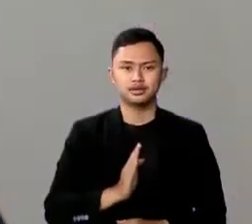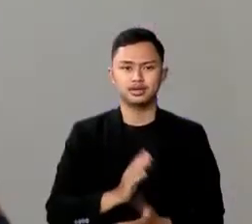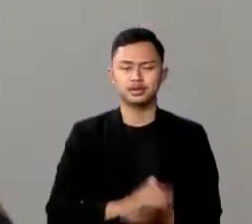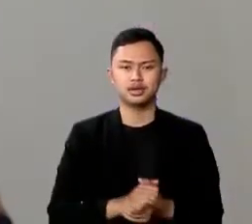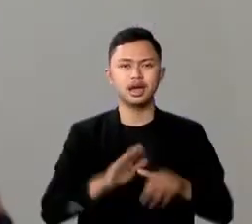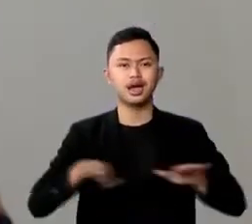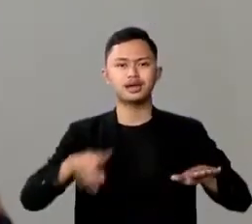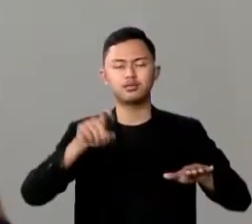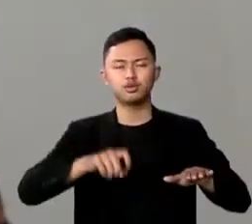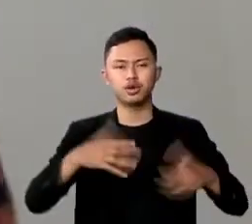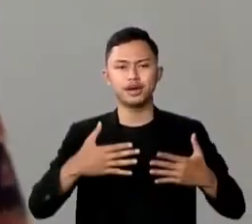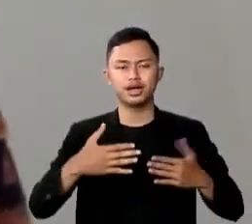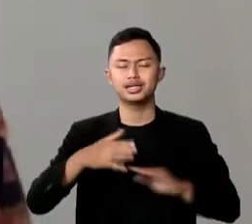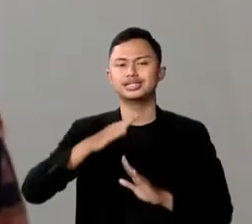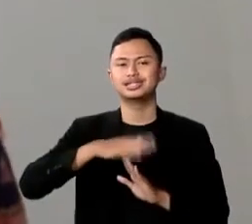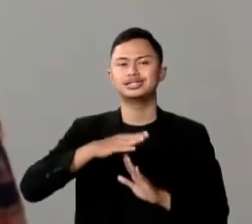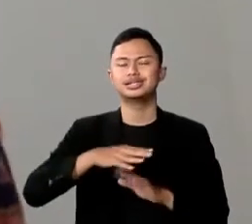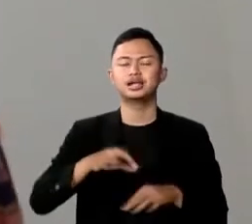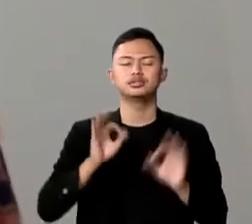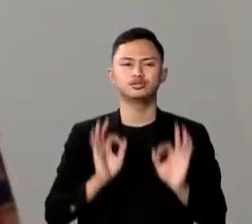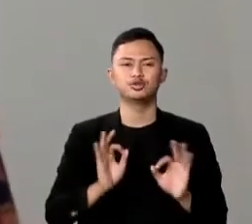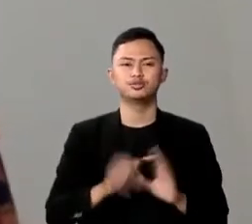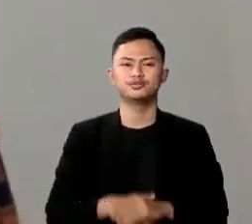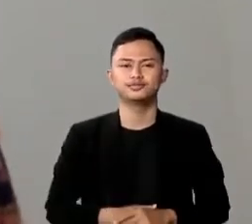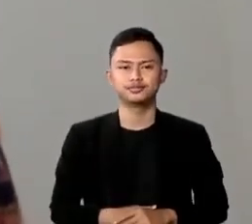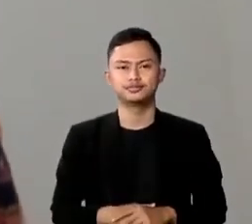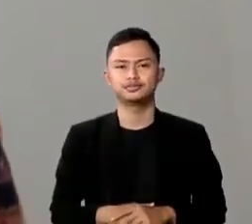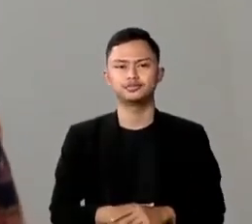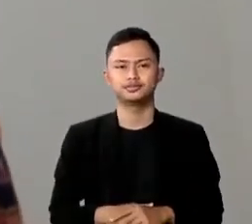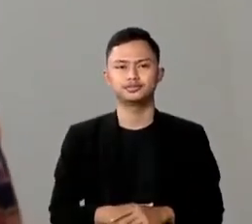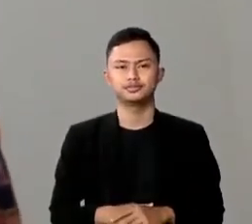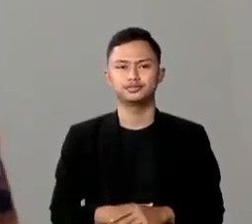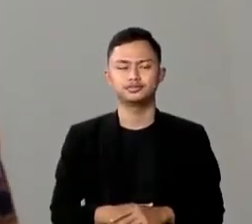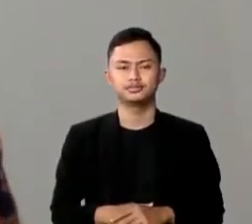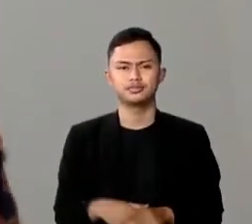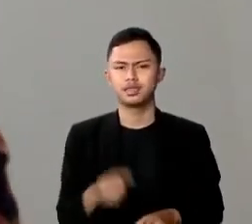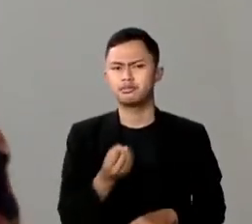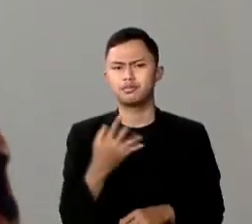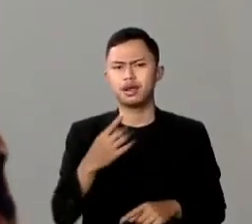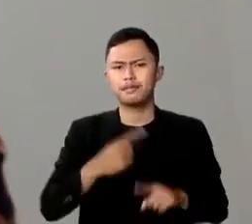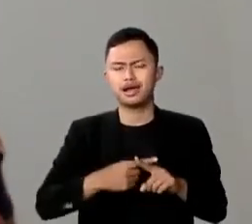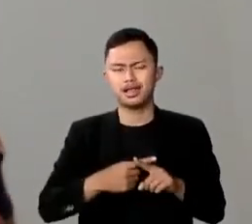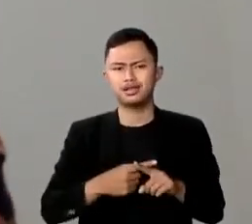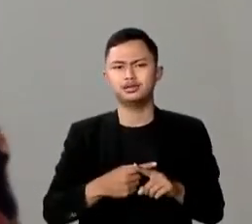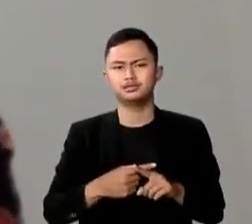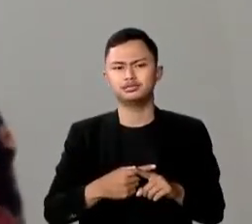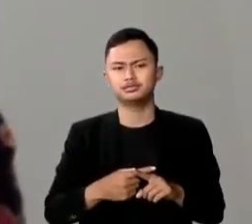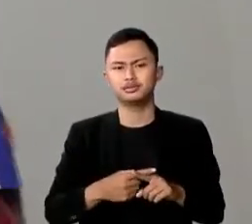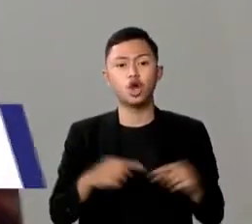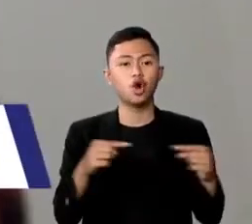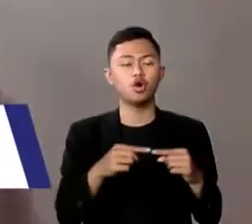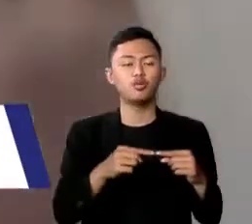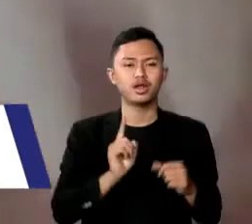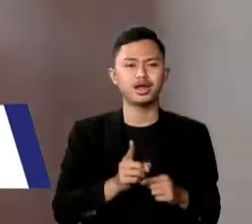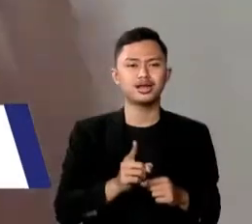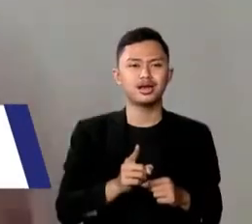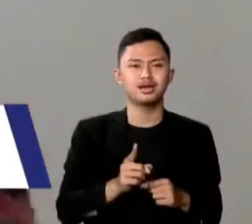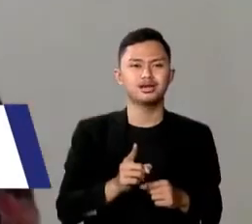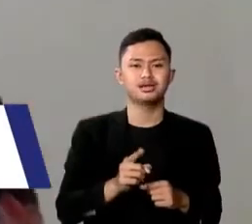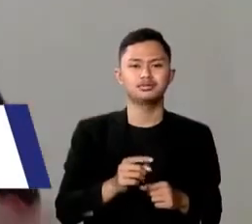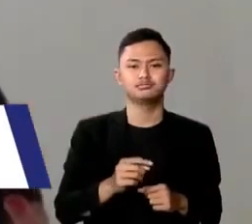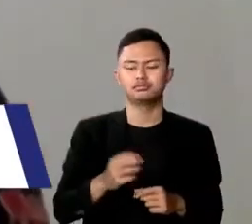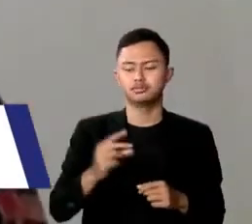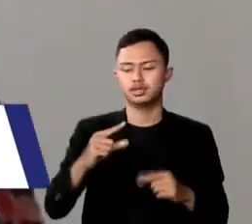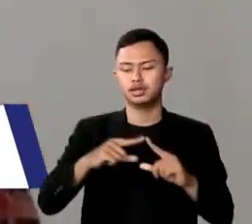anak itu butuh istirahat yang cukup ya jadi beberapa kali kita lihat ternyata ada hubungan antara paparan